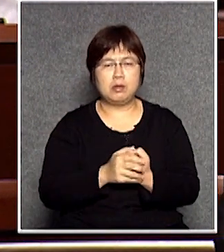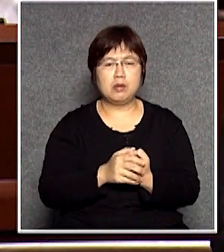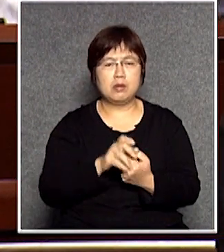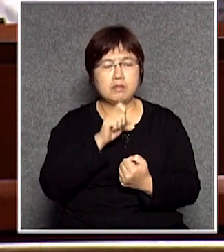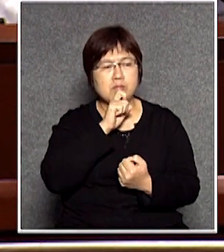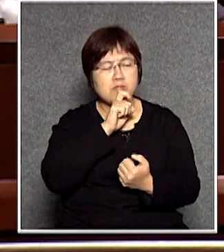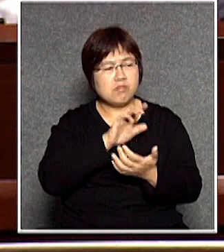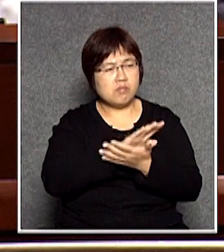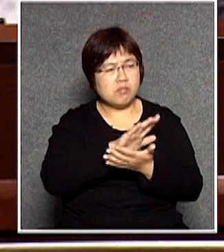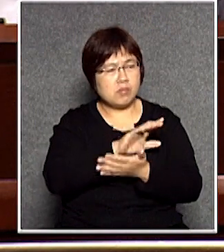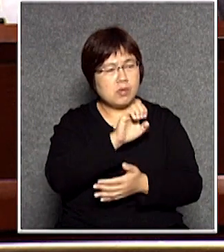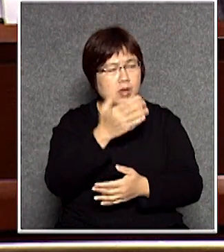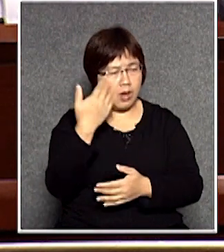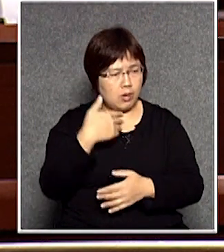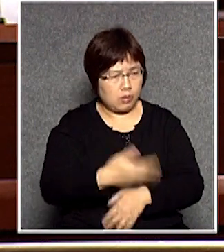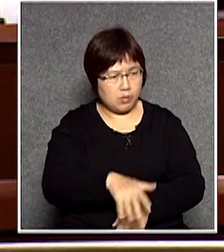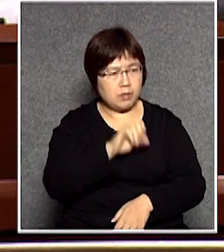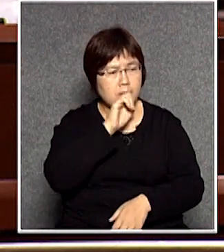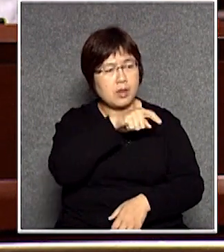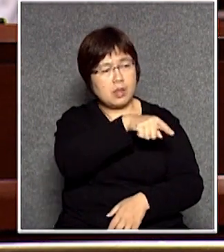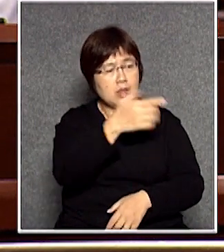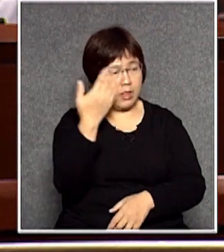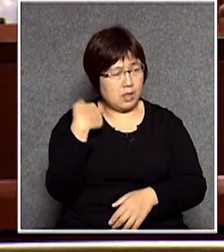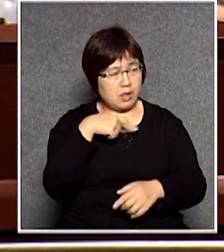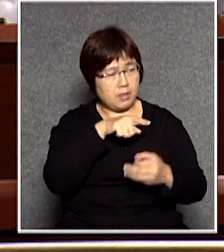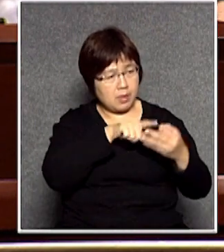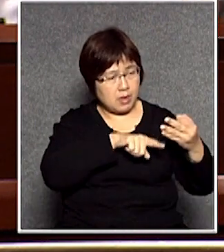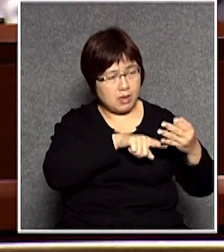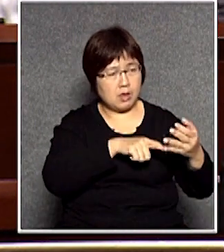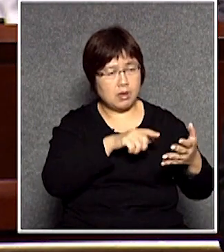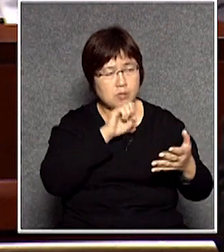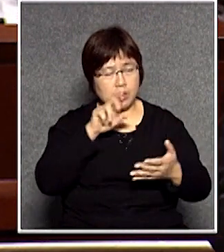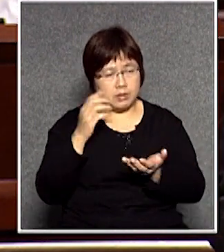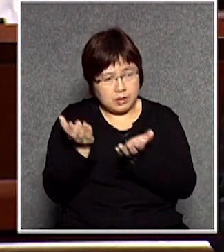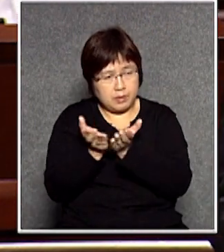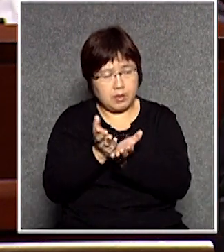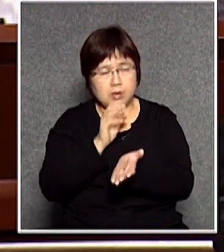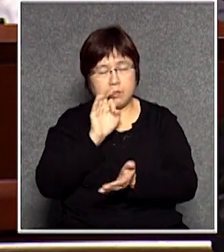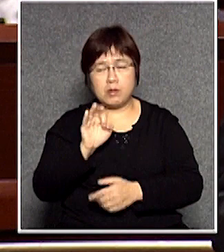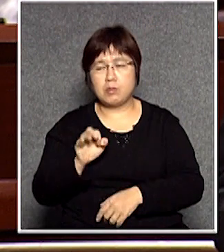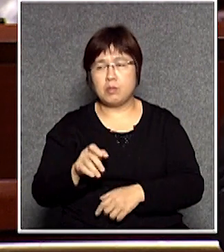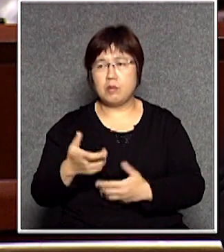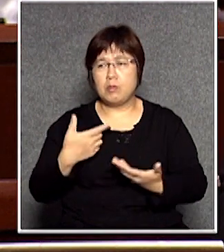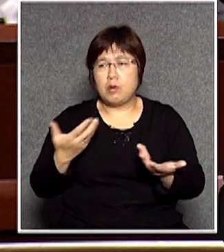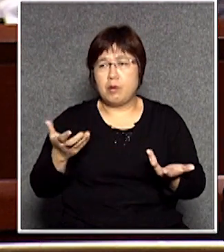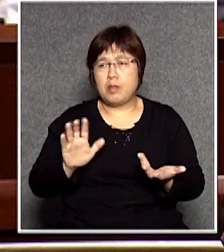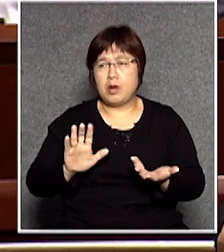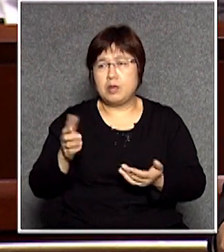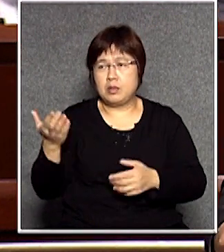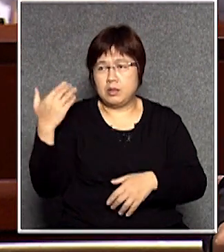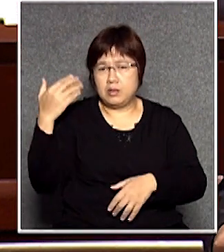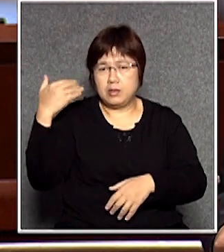穆，喂，袁穆，當時你說這些話有沒有考證的？袁穆就說，我不是，當時其